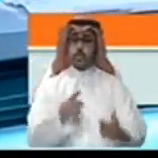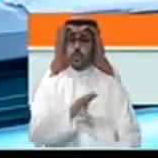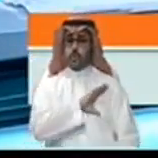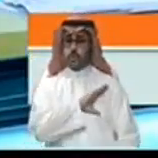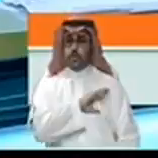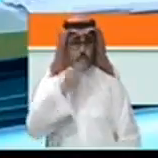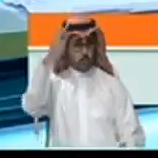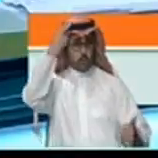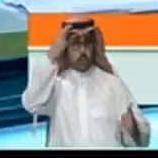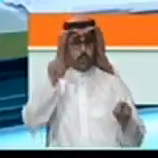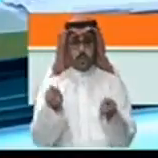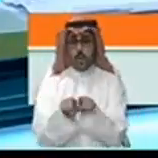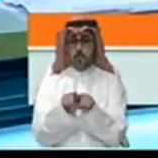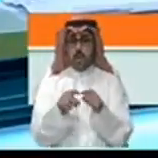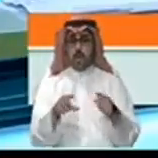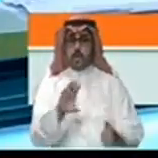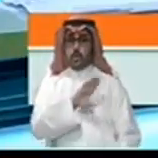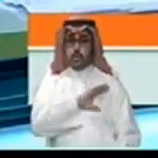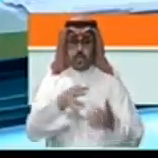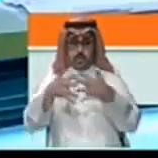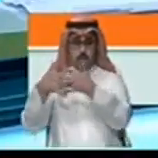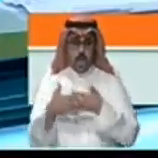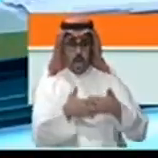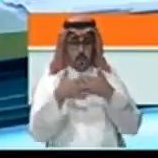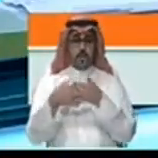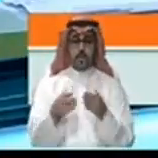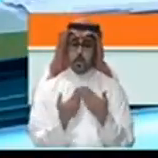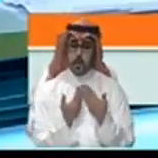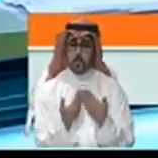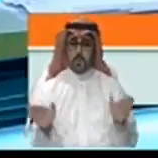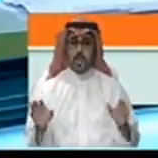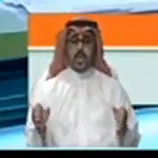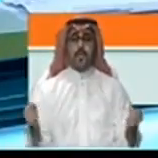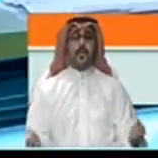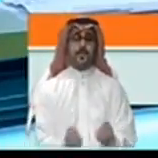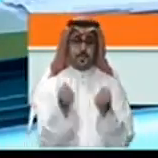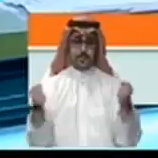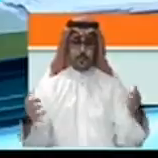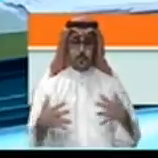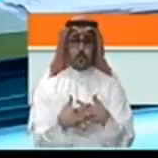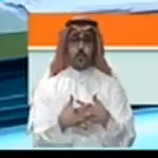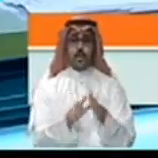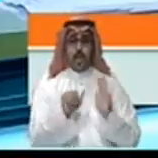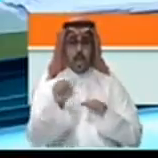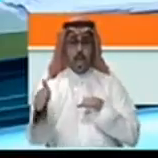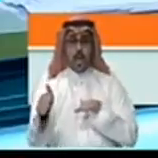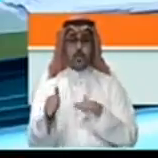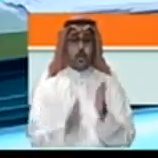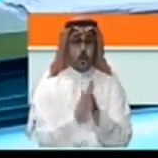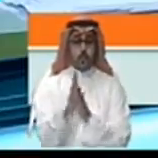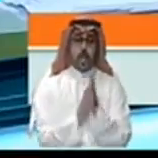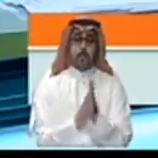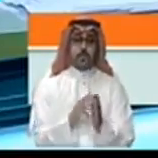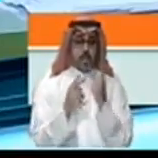الملكية السعودية والأمريكية تنفيذ التدريب المشترك القائد المتحمس